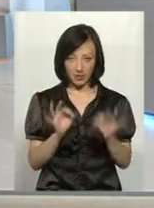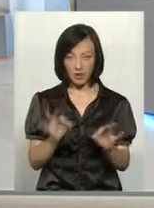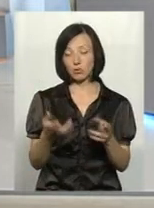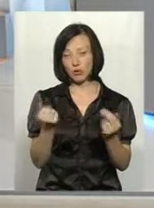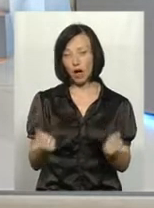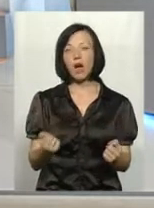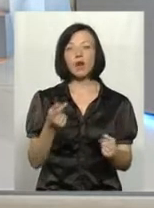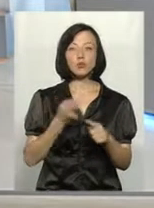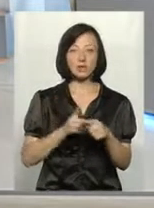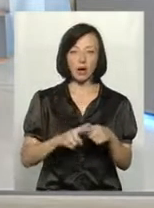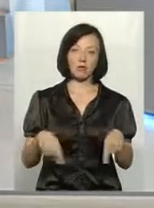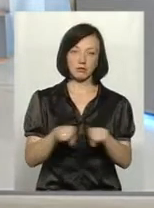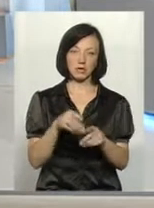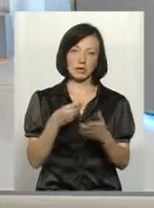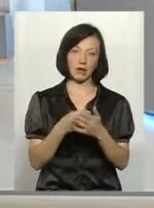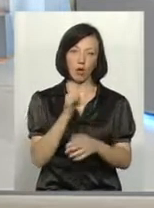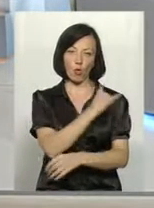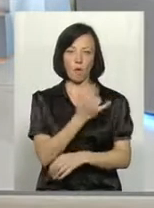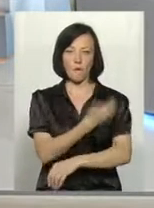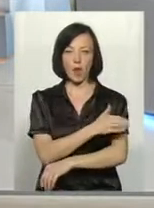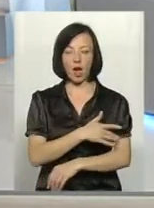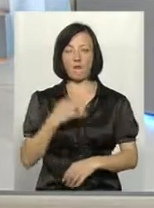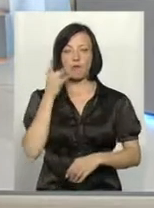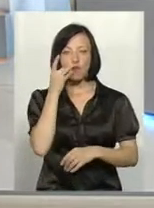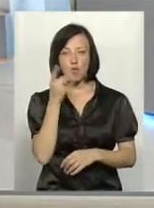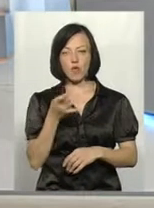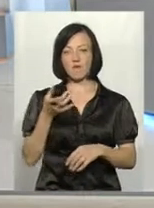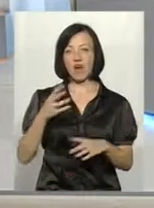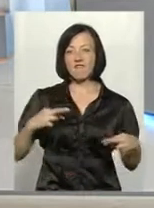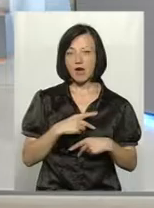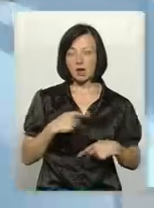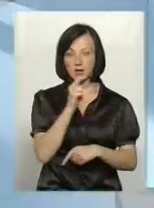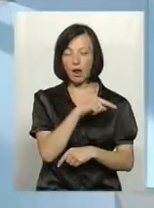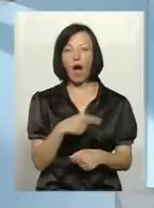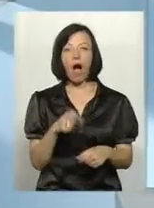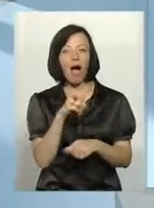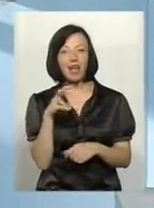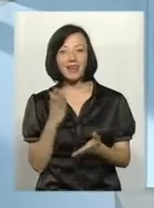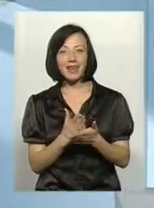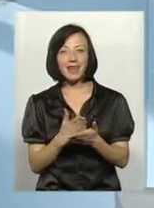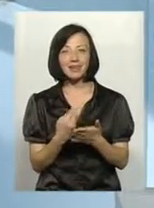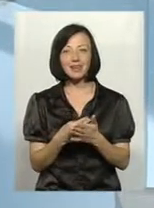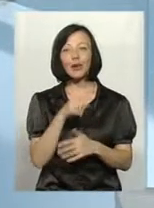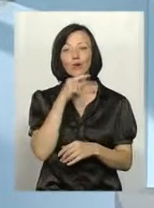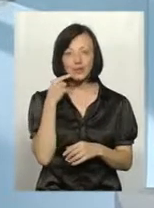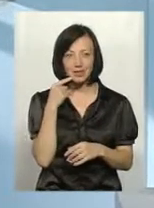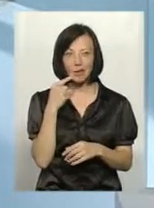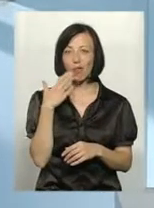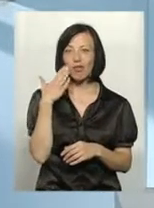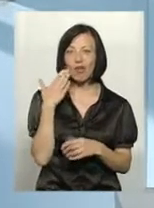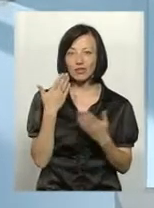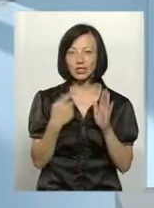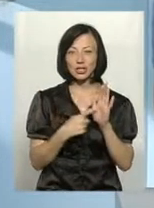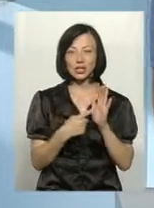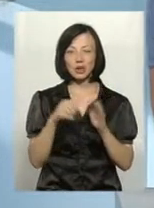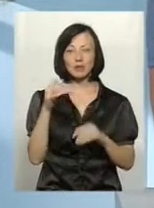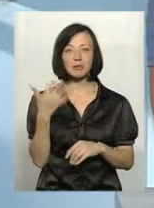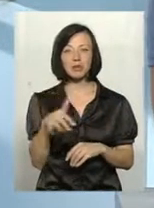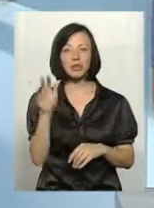Справедливо. Тому що така ціна от в поляків, в румунів, в венгрів така ціна. Але є ціна російська, є ціна молдовська.